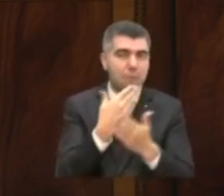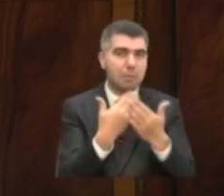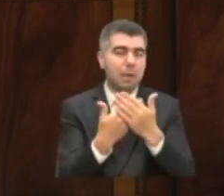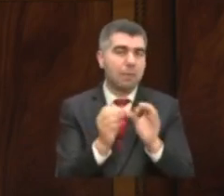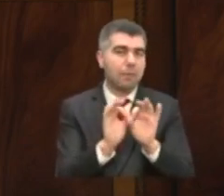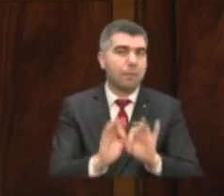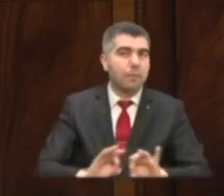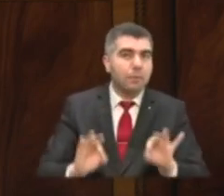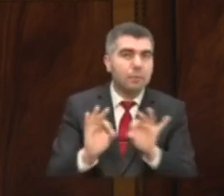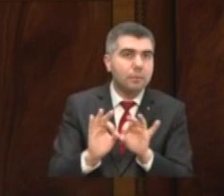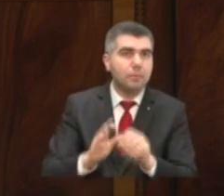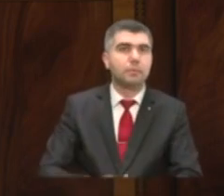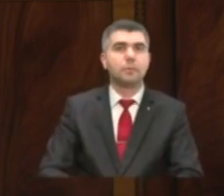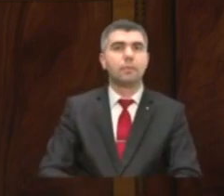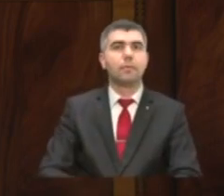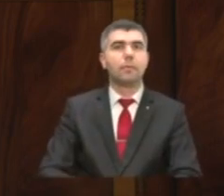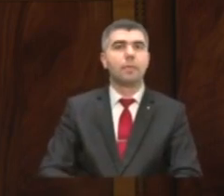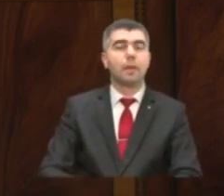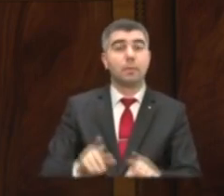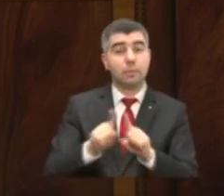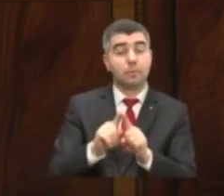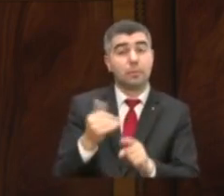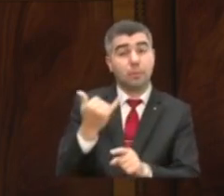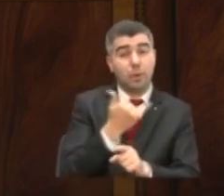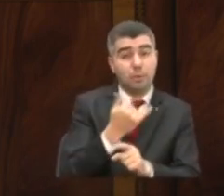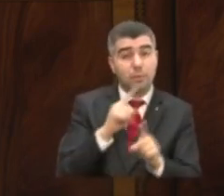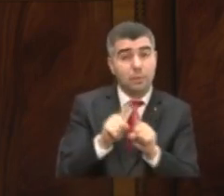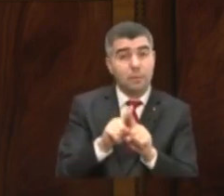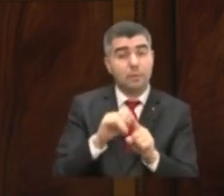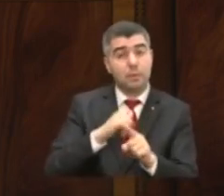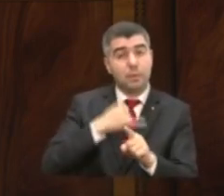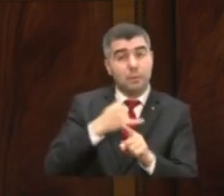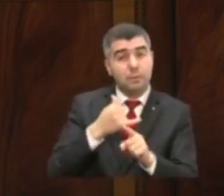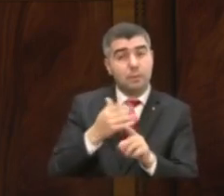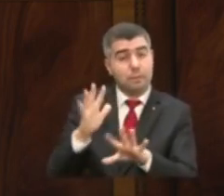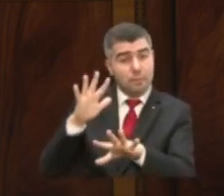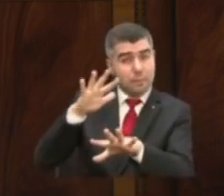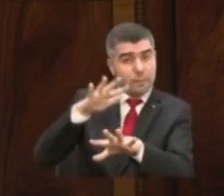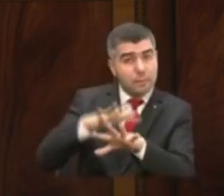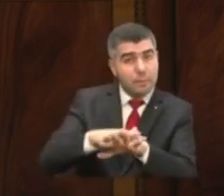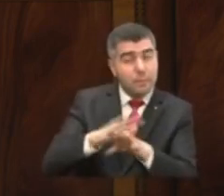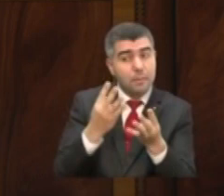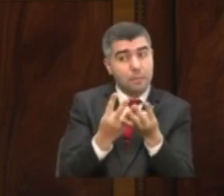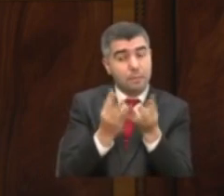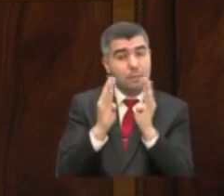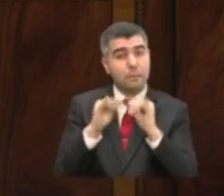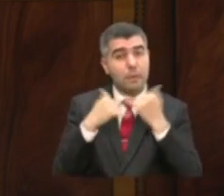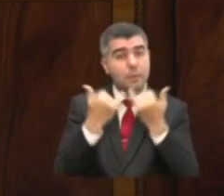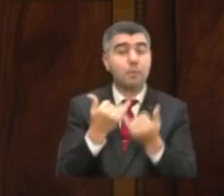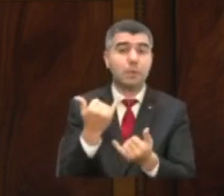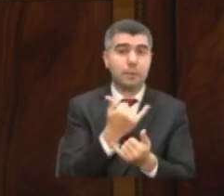بأنه من المفيد حضور الشباب وحضور المنظمات الشبابية في هذه المناظرة اللي غادي تنظم.